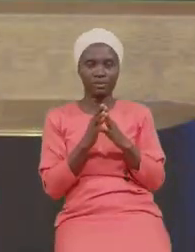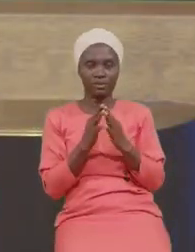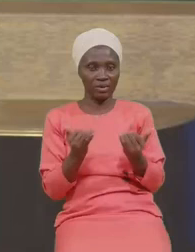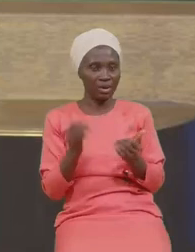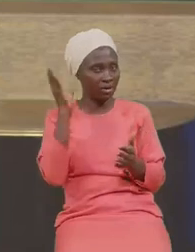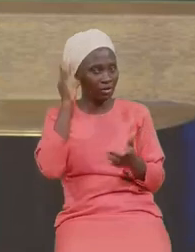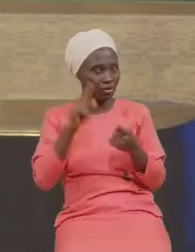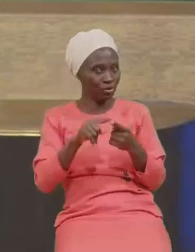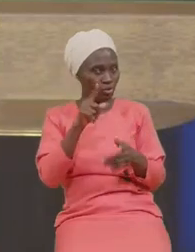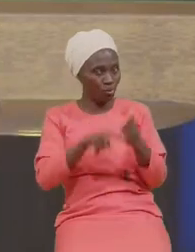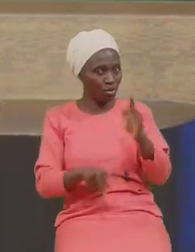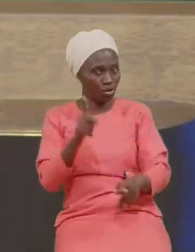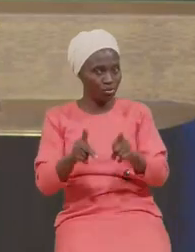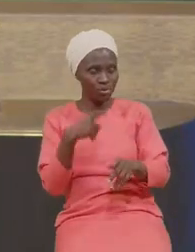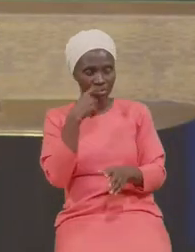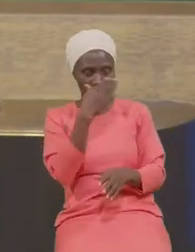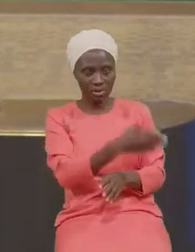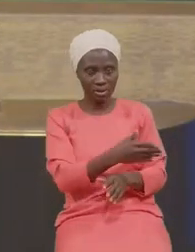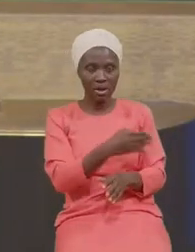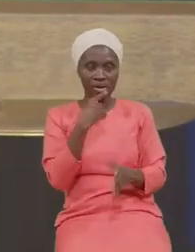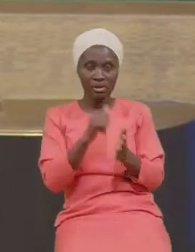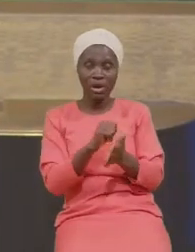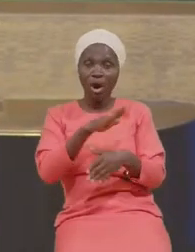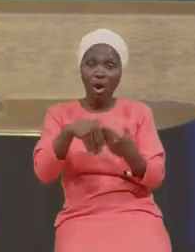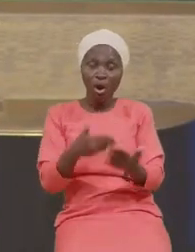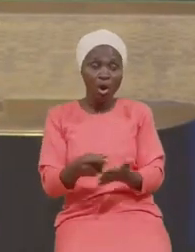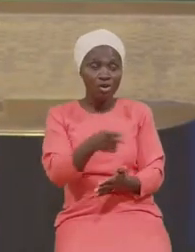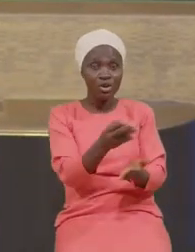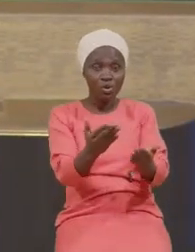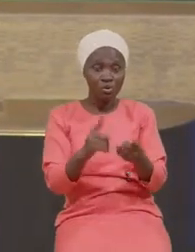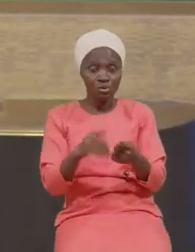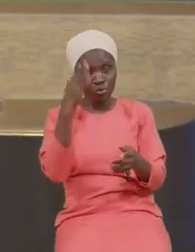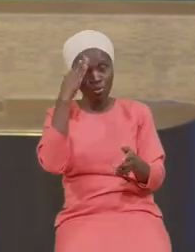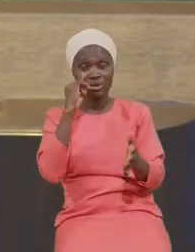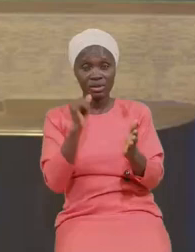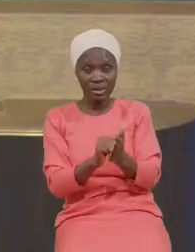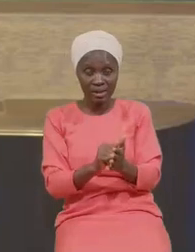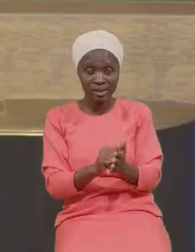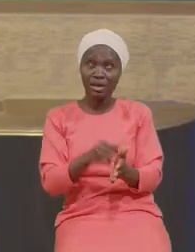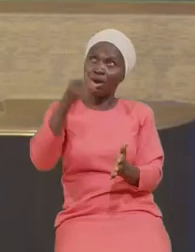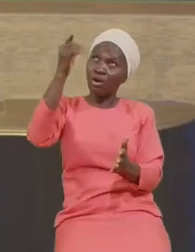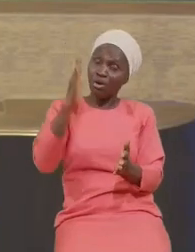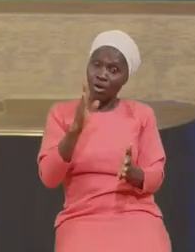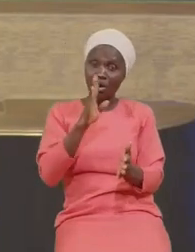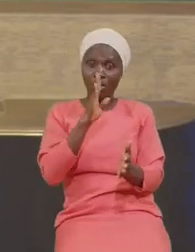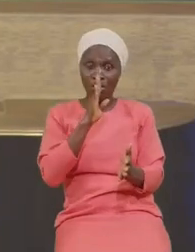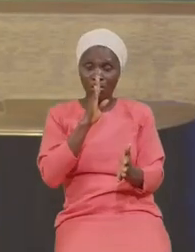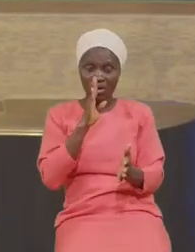et que tout ce que nous voulons savoir c'est que Dieu est avec toi comme il a été avec Moïse